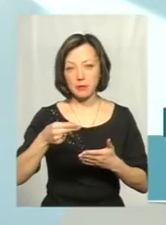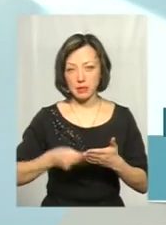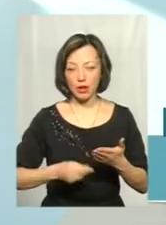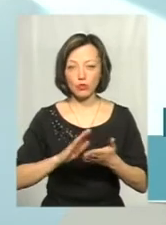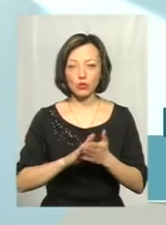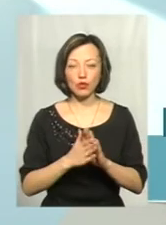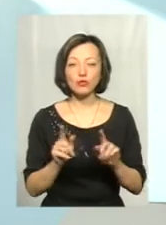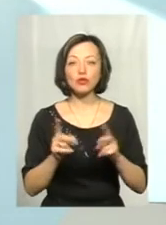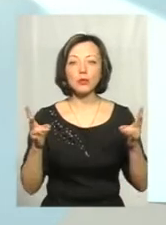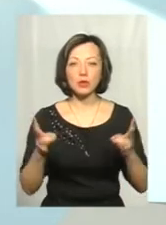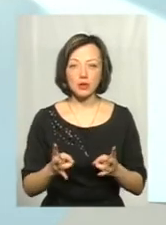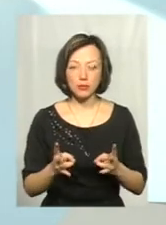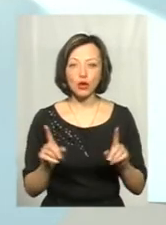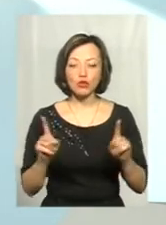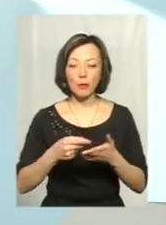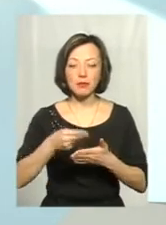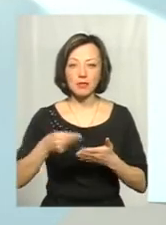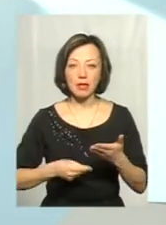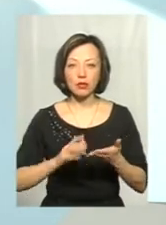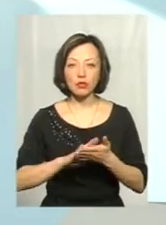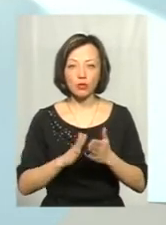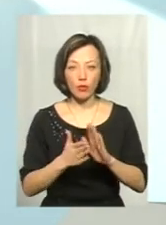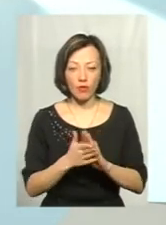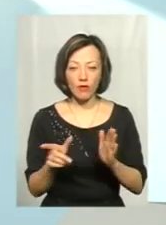Що для цього потрібно? Для підписання декларації